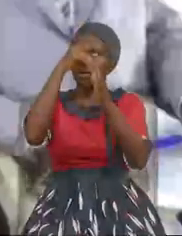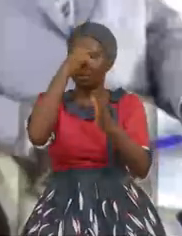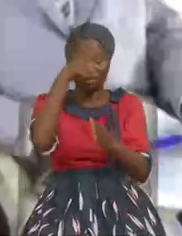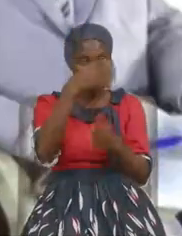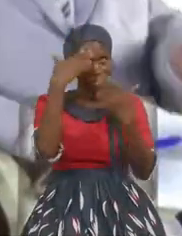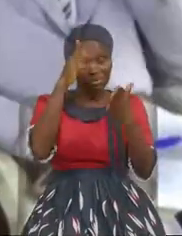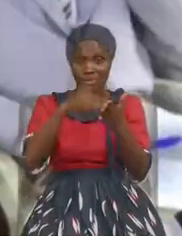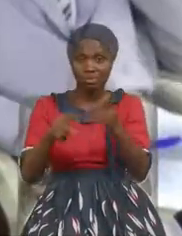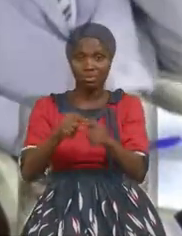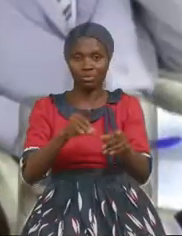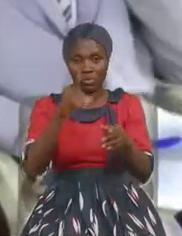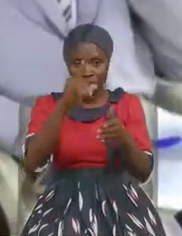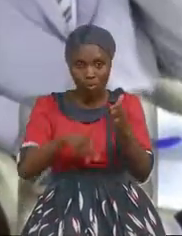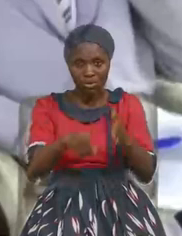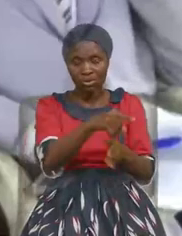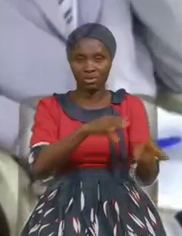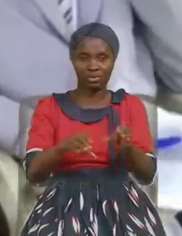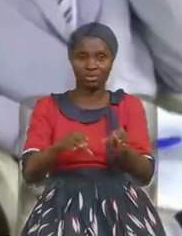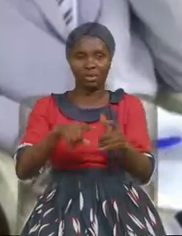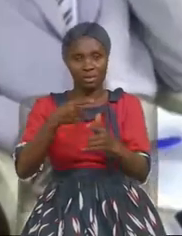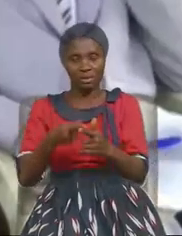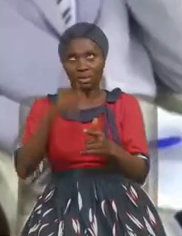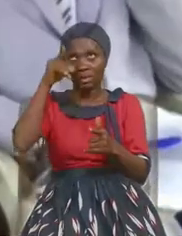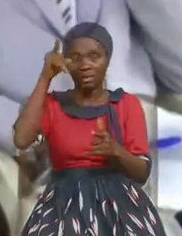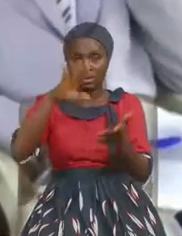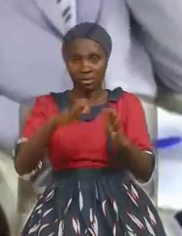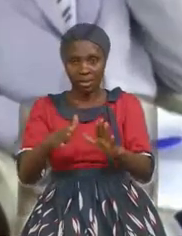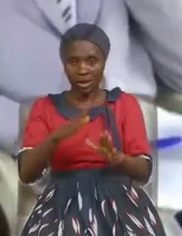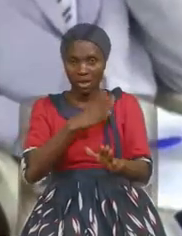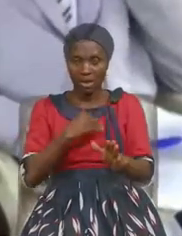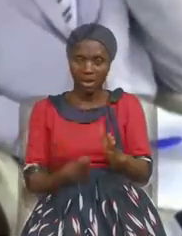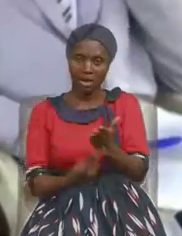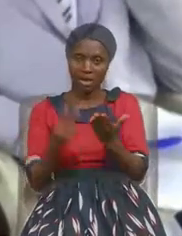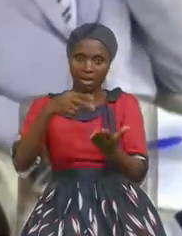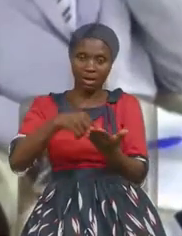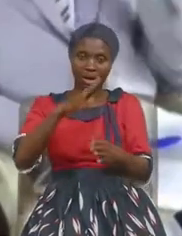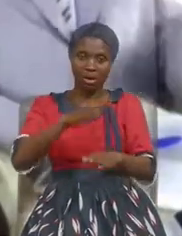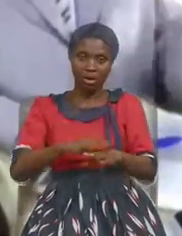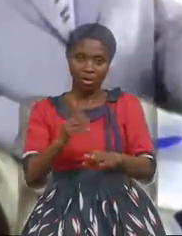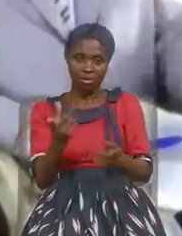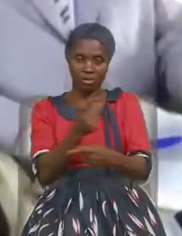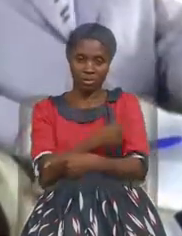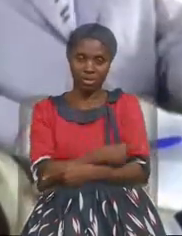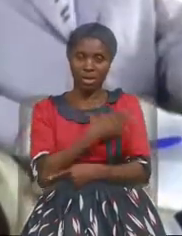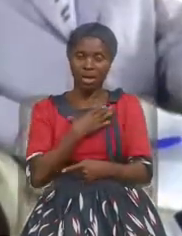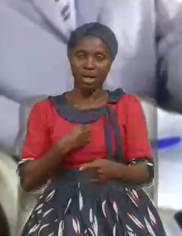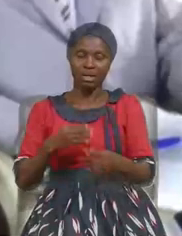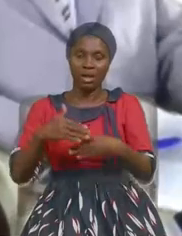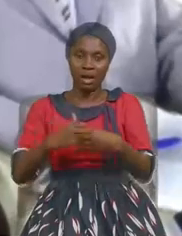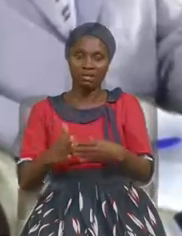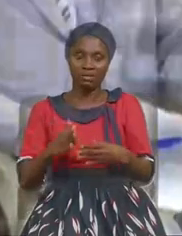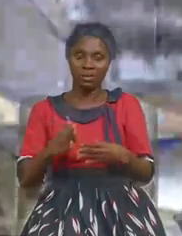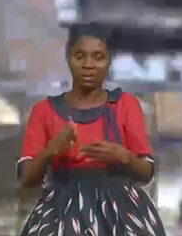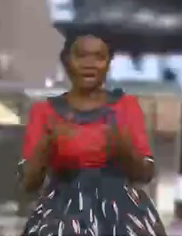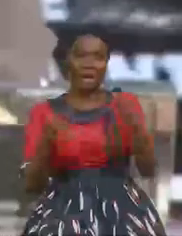mort et il est ressuscité le troisième jour. Et après être apparu à ses disciples,